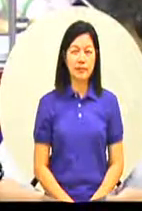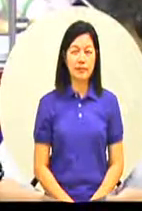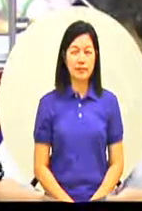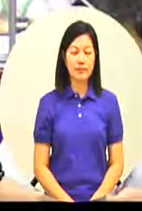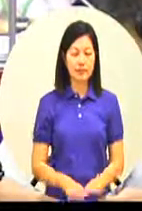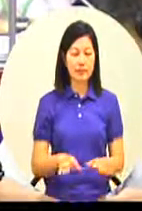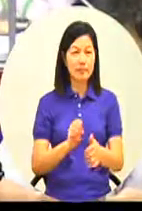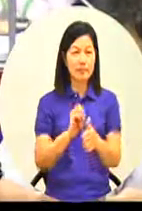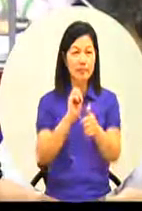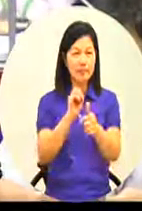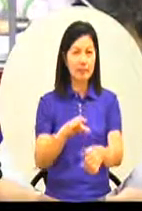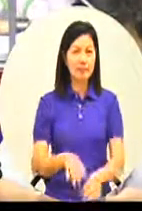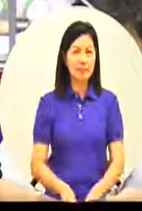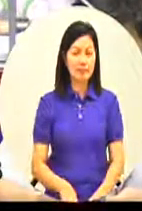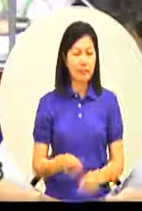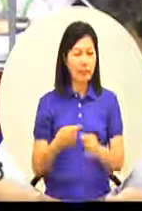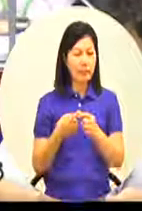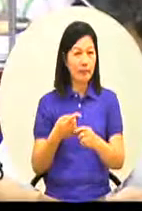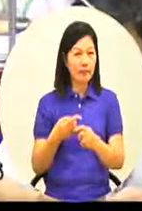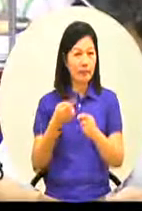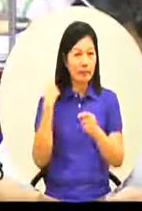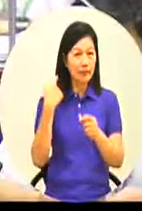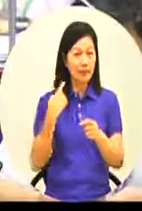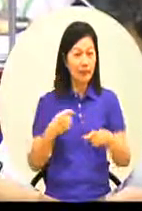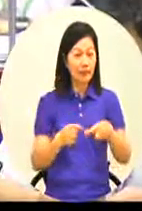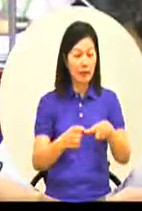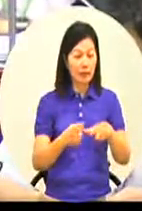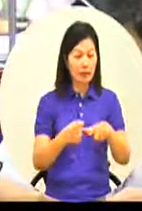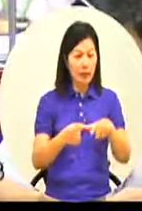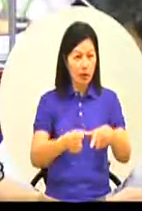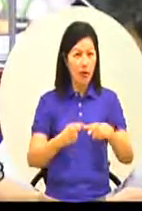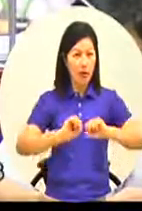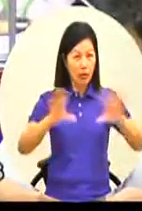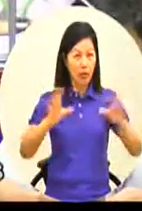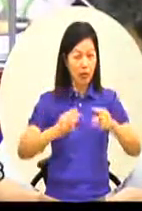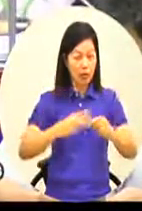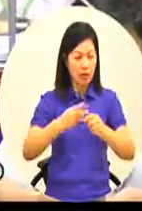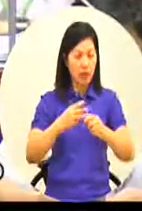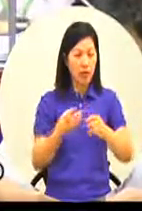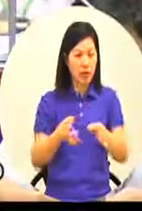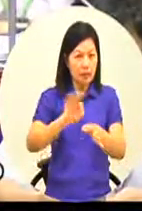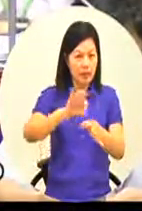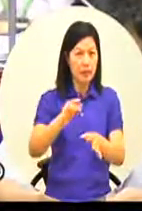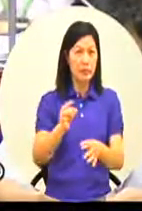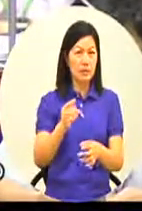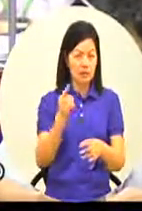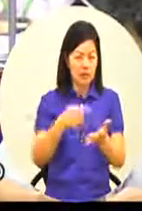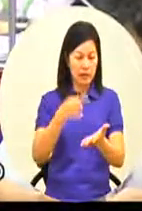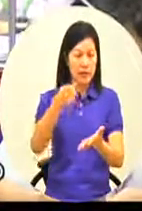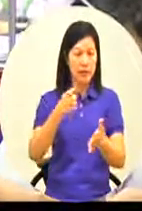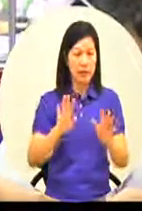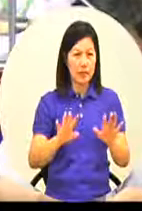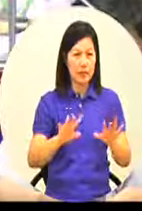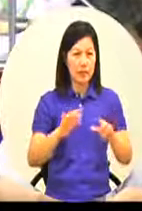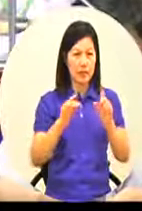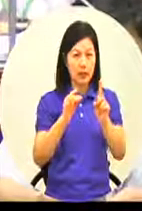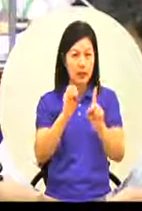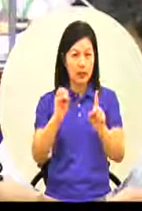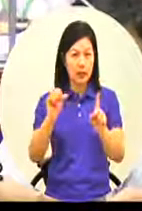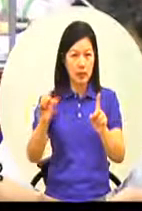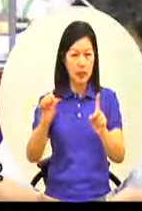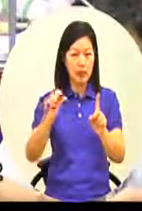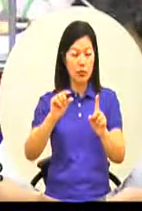伊即旧年伊个公告地价是三年调整一摆，顶一摆是102年，即摆是105年